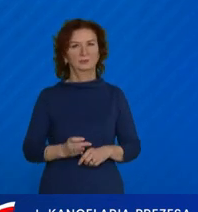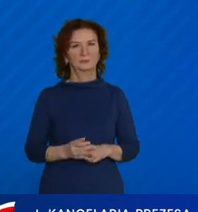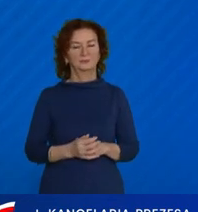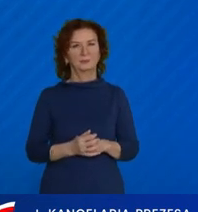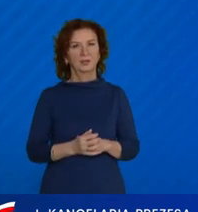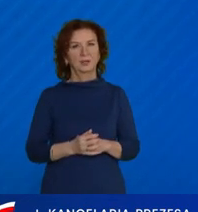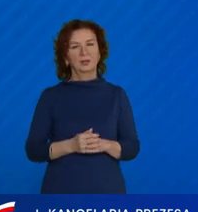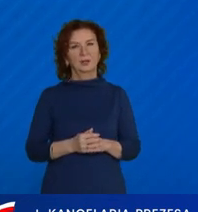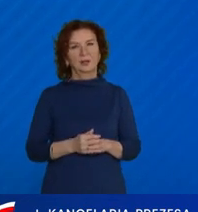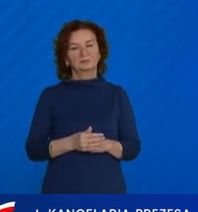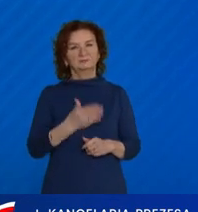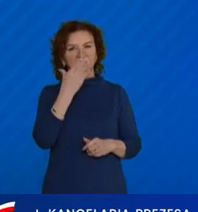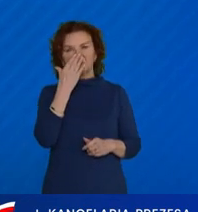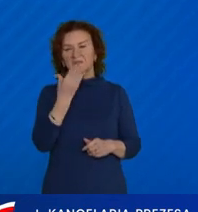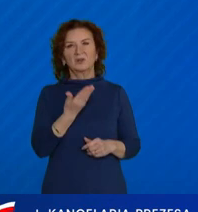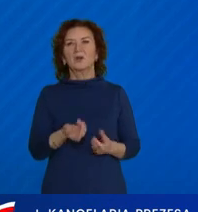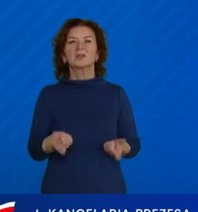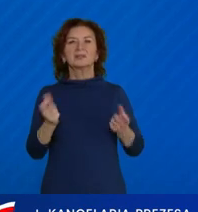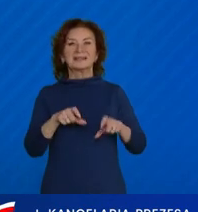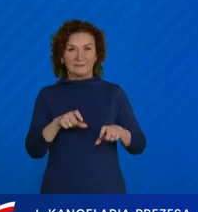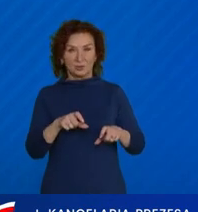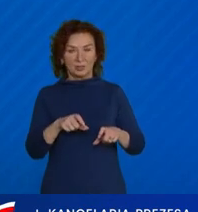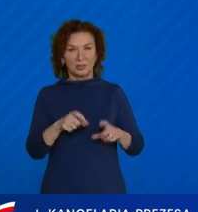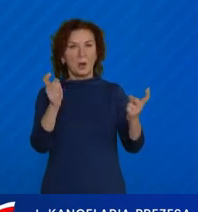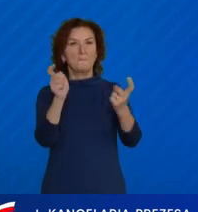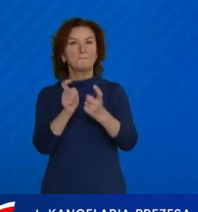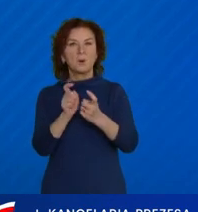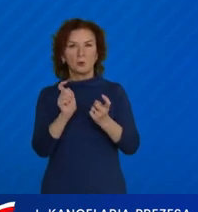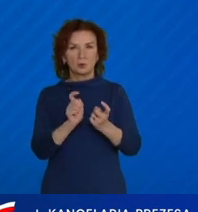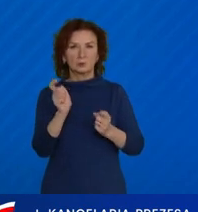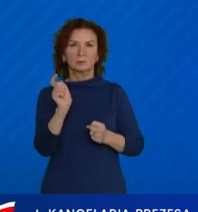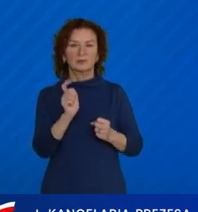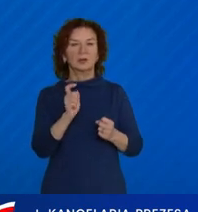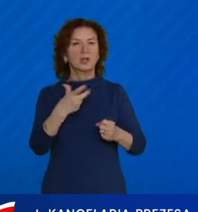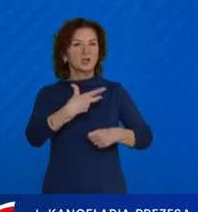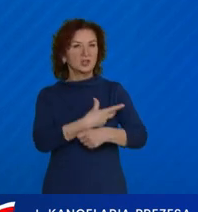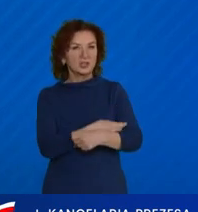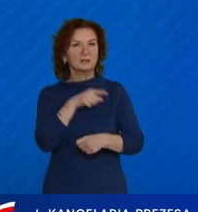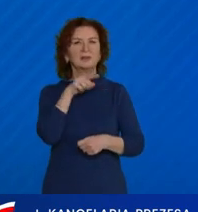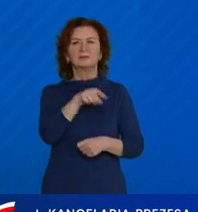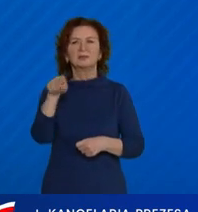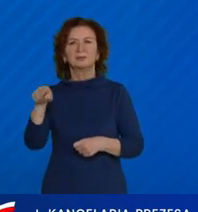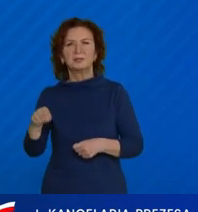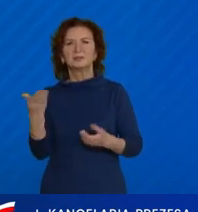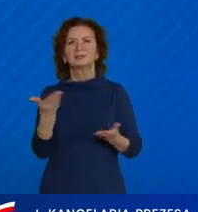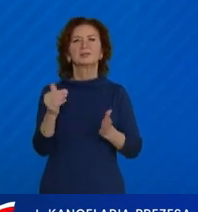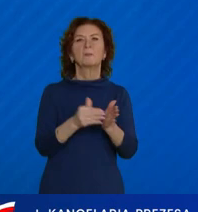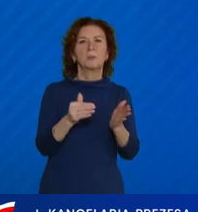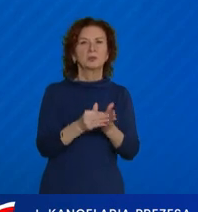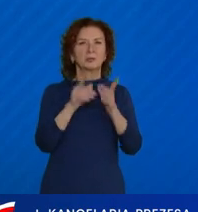chodzi o stworzenie punktów szczepień tam, gdzie jest to naprawdę potrzebne, a nie ze względów wizerunkowych